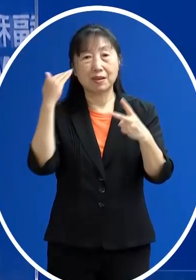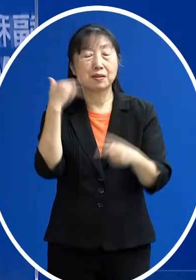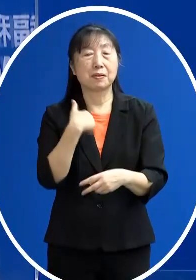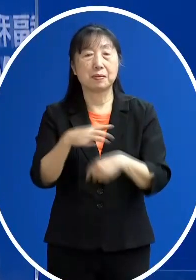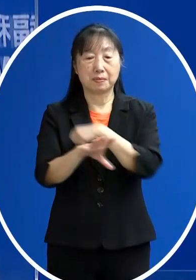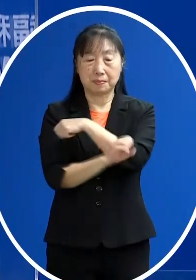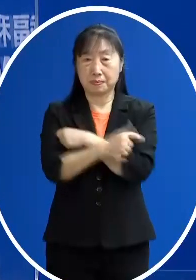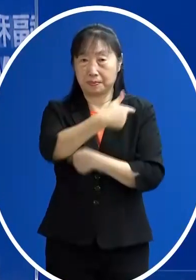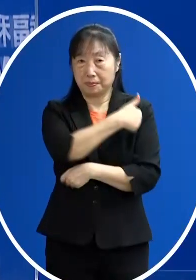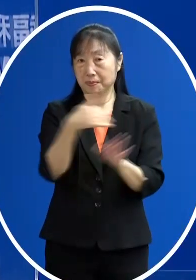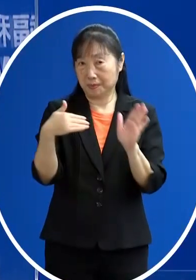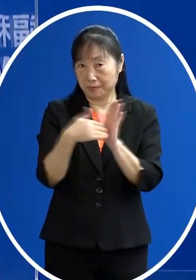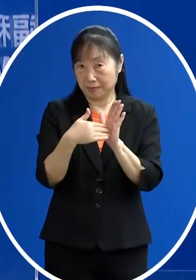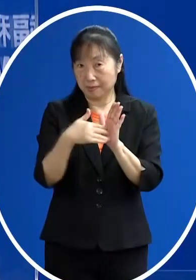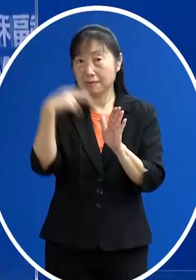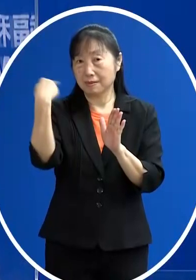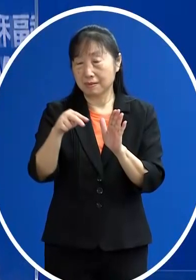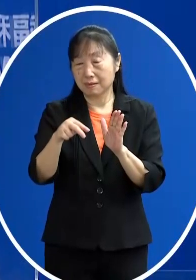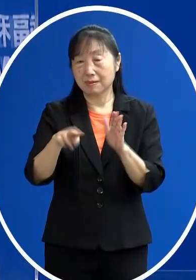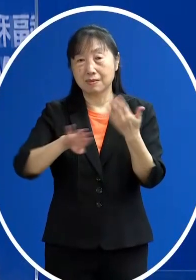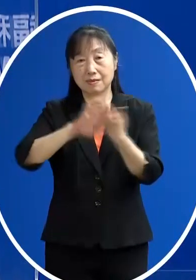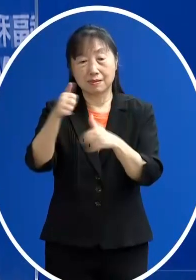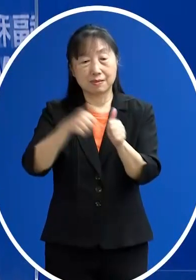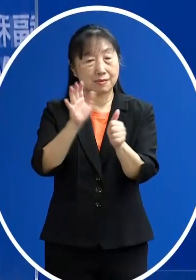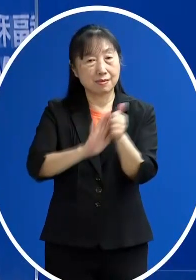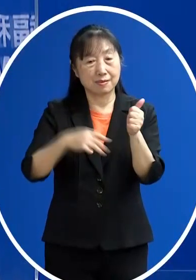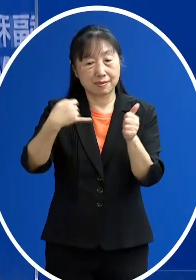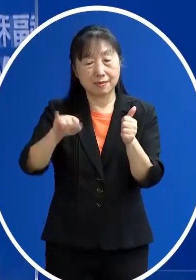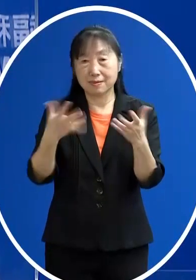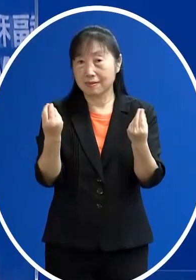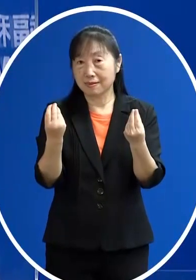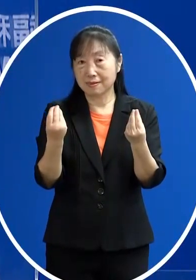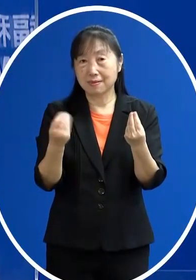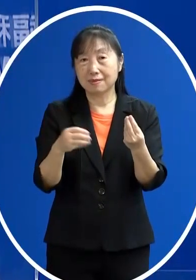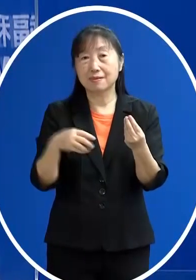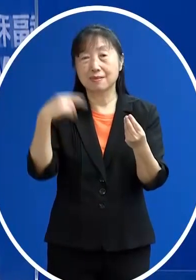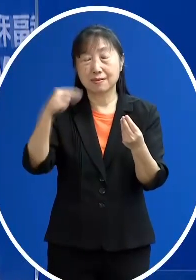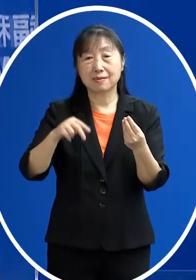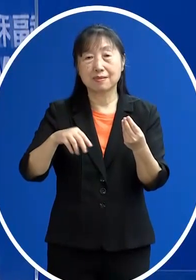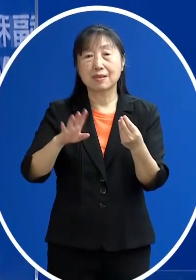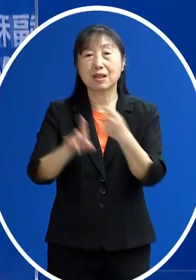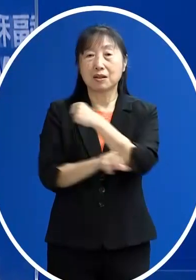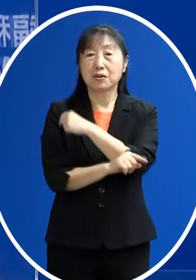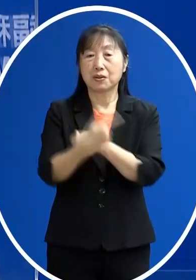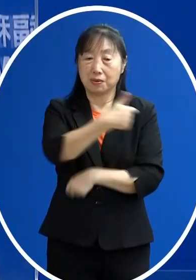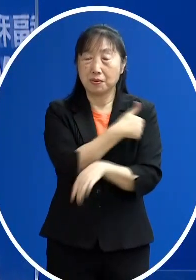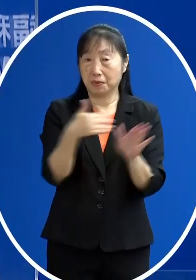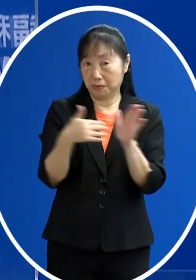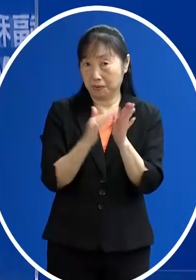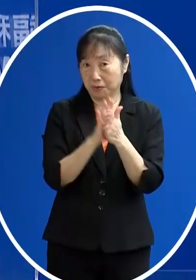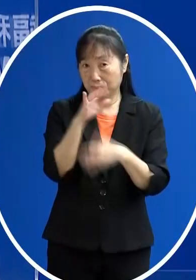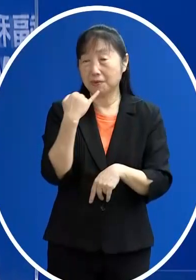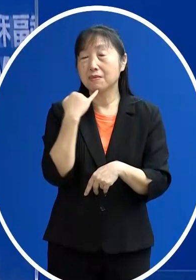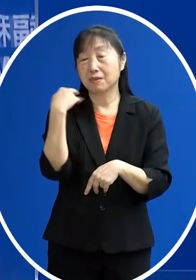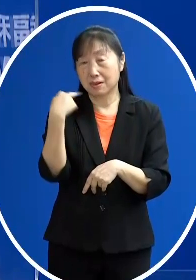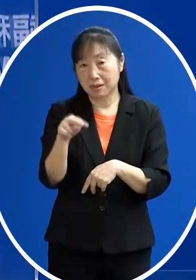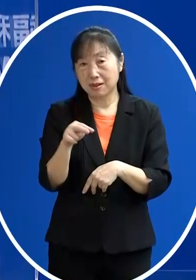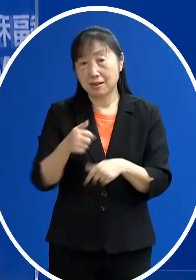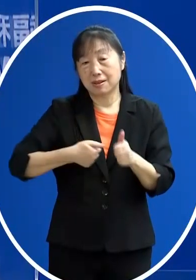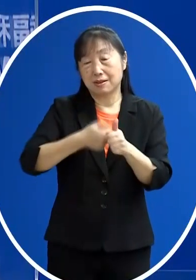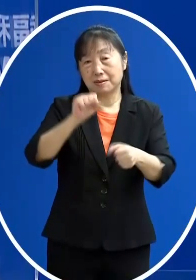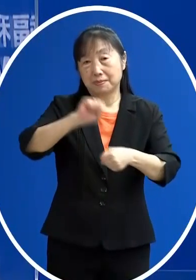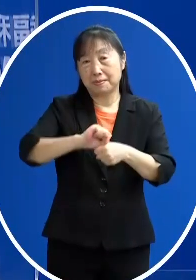基础剂的接种，那而且没有发生这个严重不良反应者，在最后的一剂的基础剂哈接种后5个月来接种